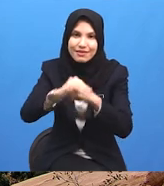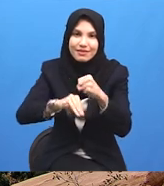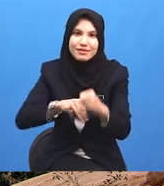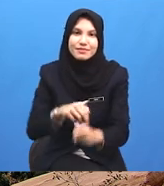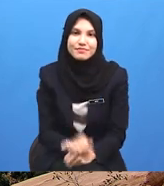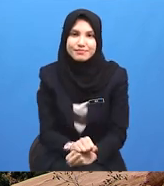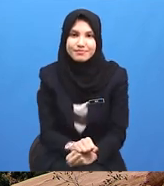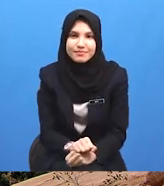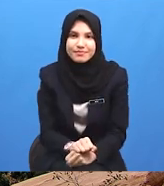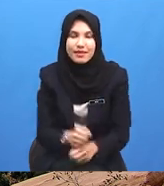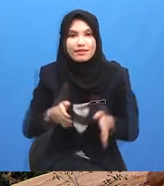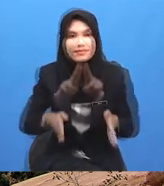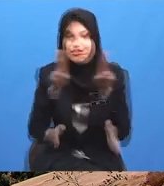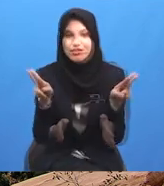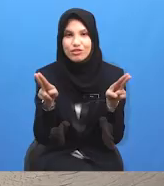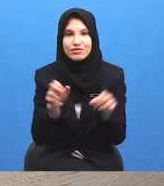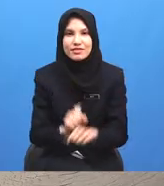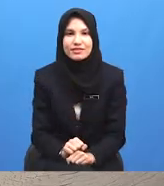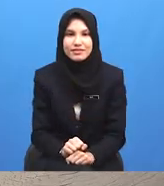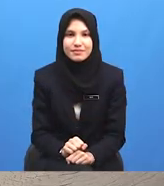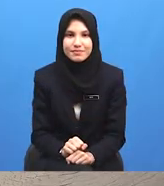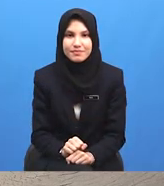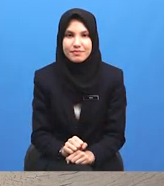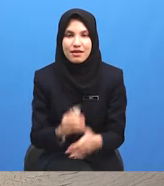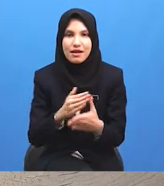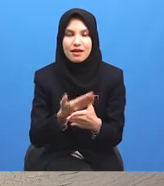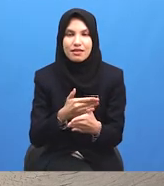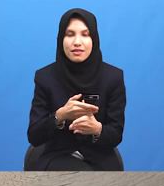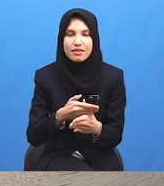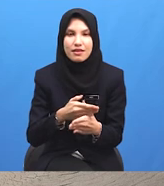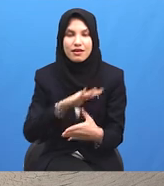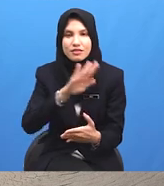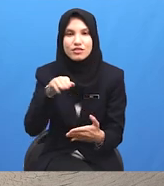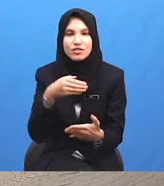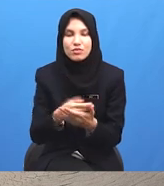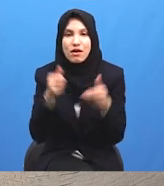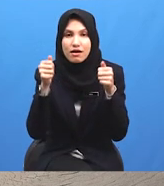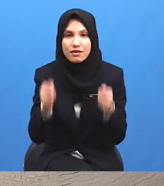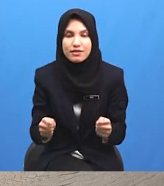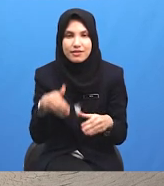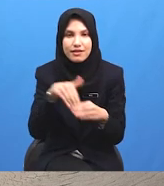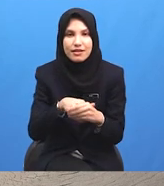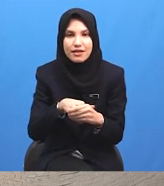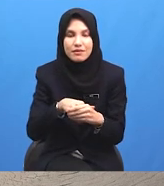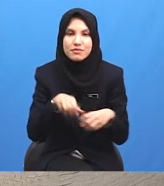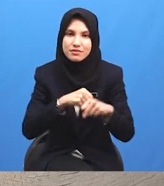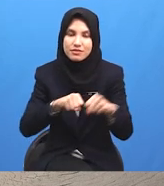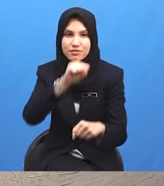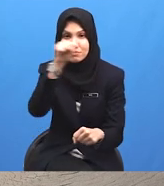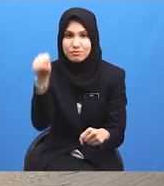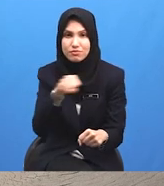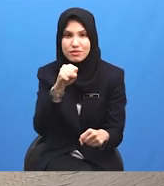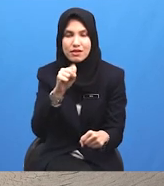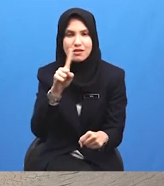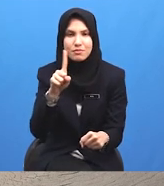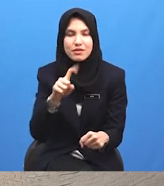mari kita jalankan satu kuis kilat. Antara semua ahli dalam sistem suria, ahli manakah boleh mengeluarkan